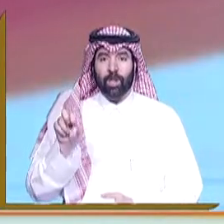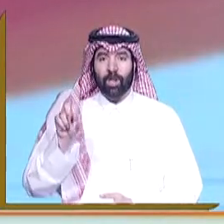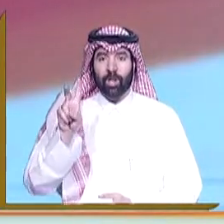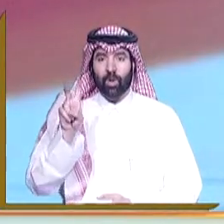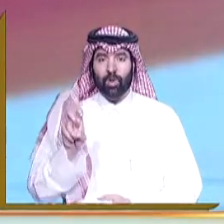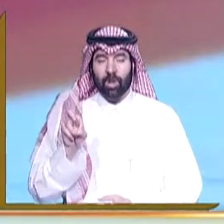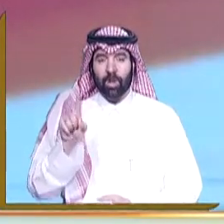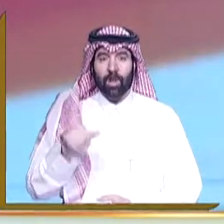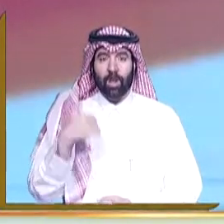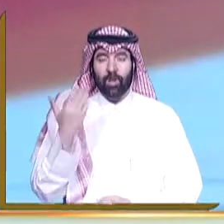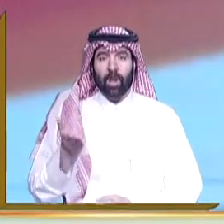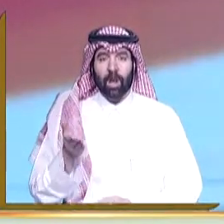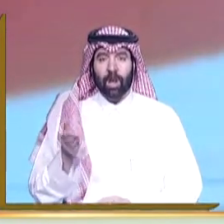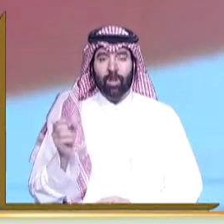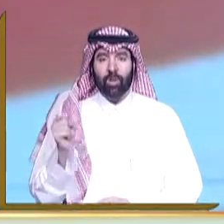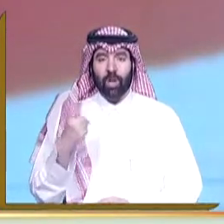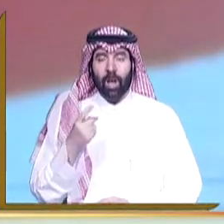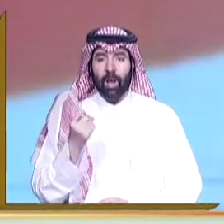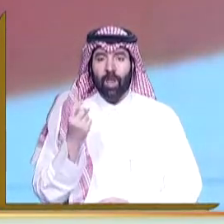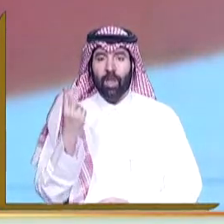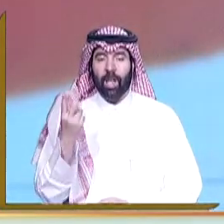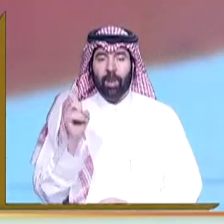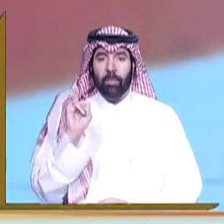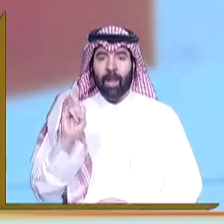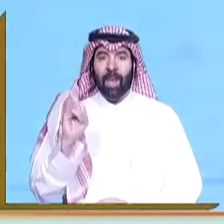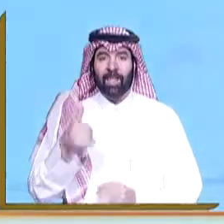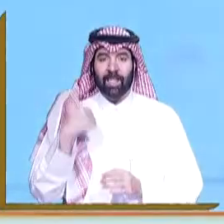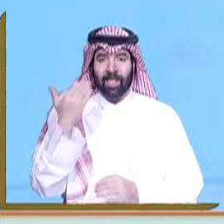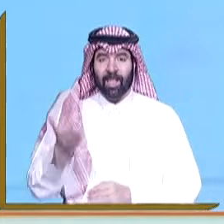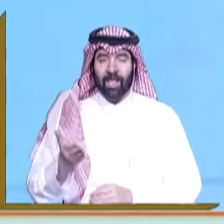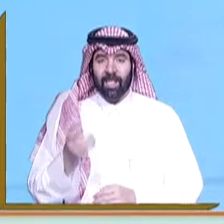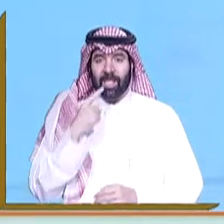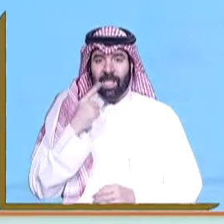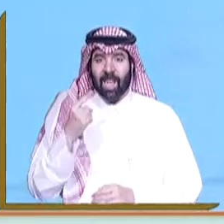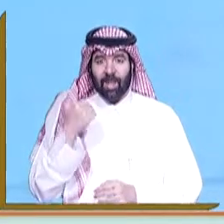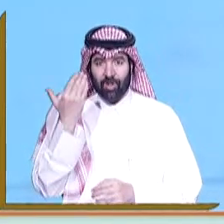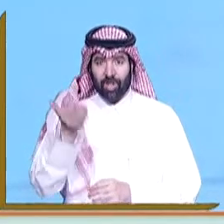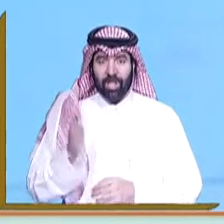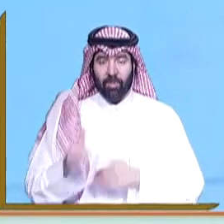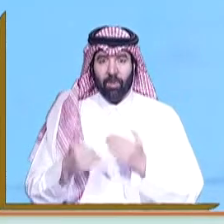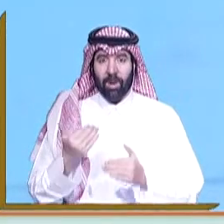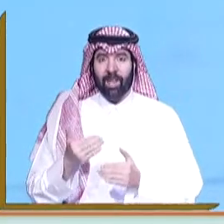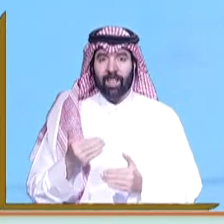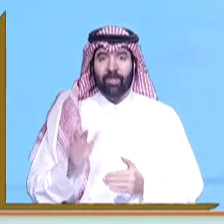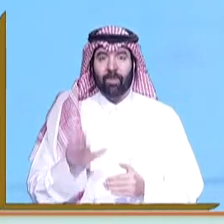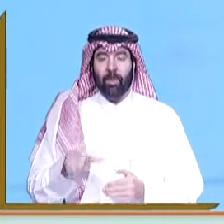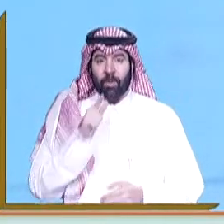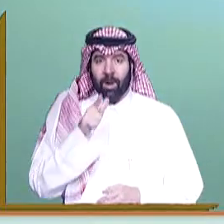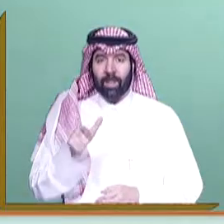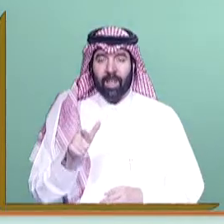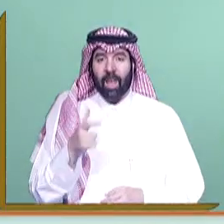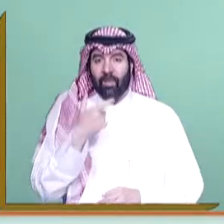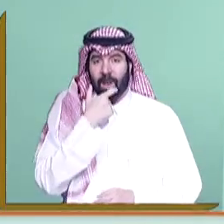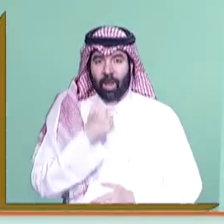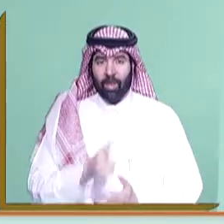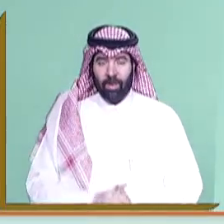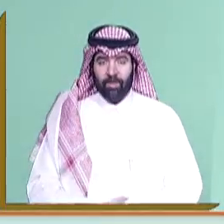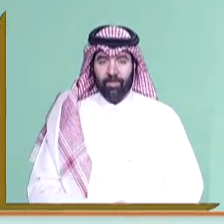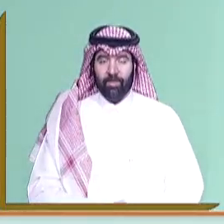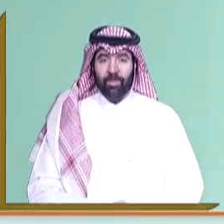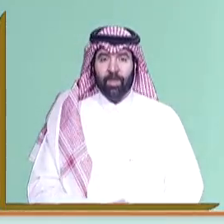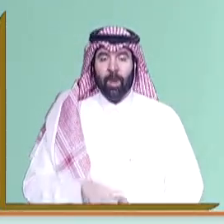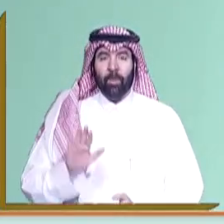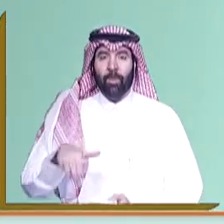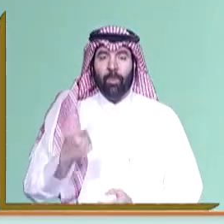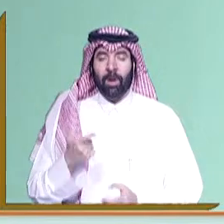28 و29 من فبراير لعام 2024 في مركز الملك عبد العزيز الدولي للمؤتمرات بمدينة الرياض.